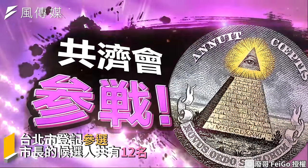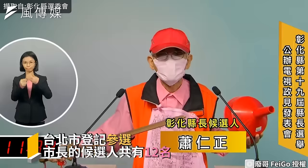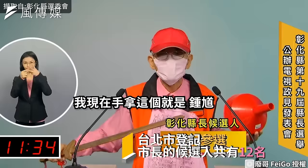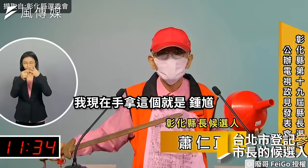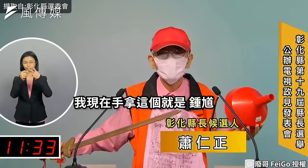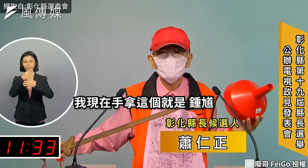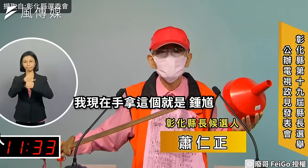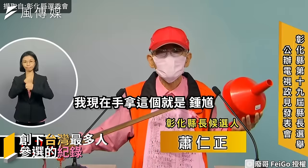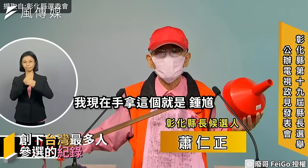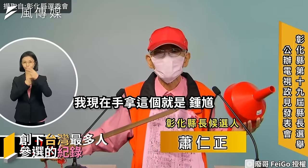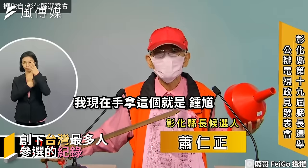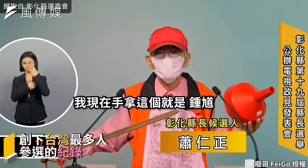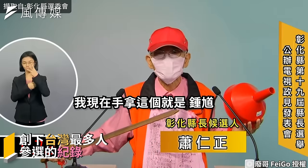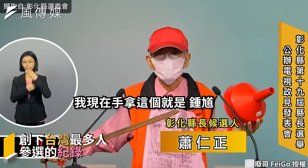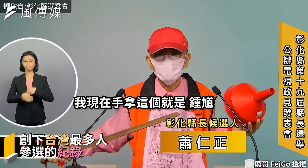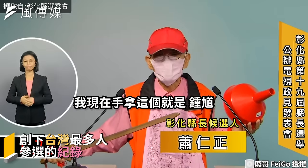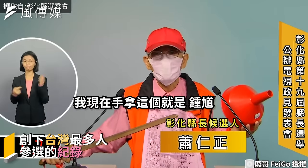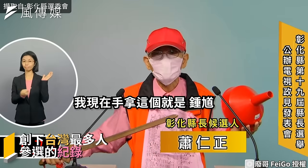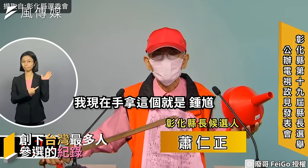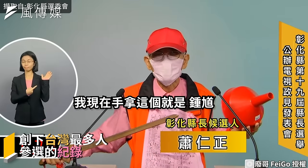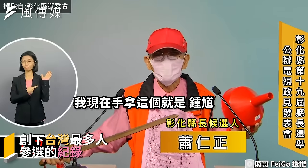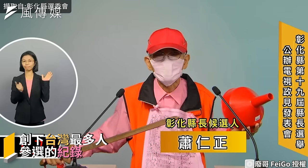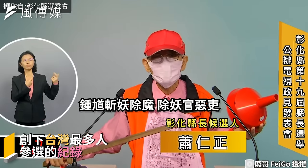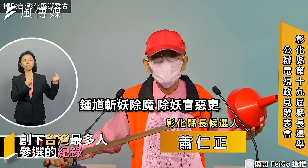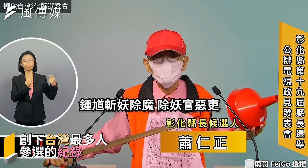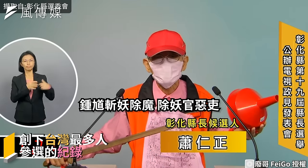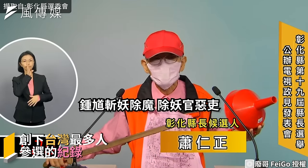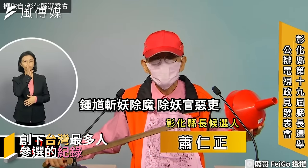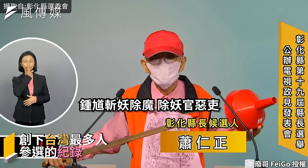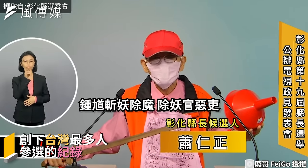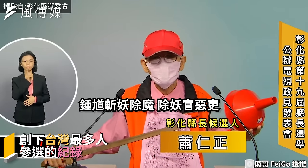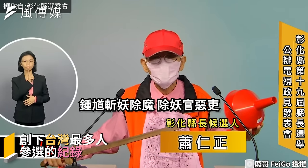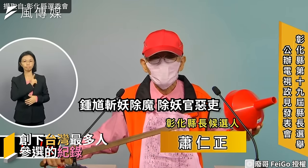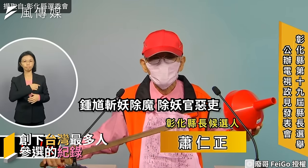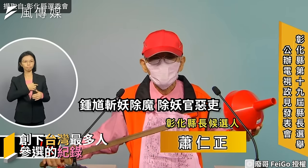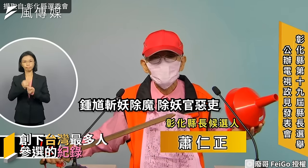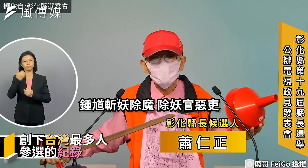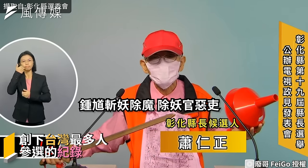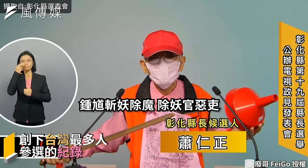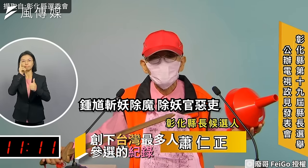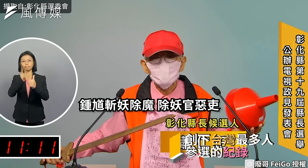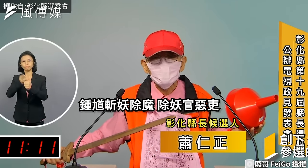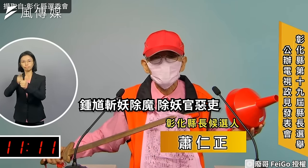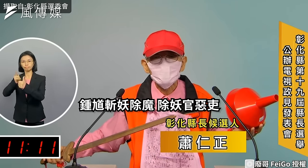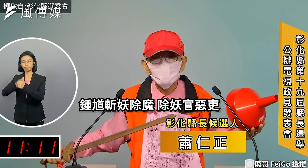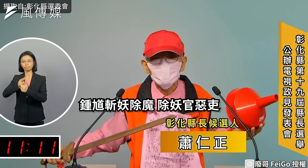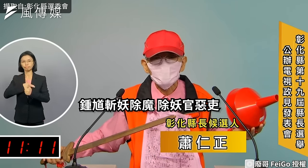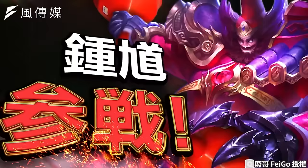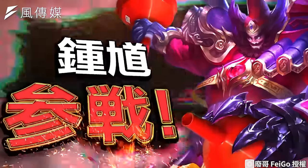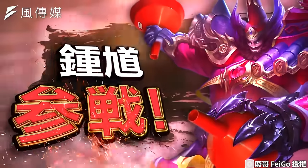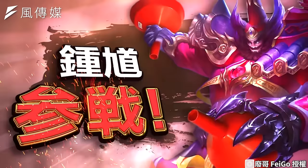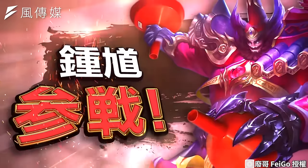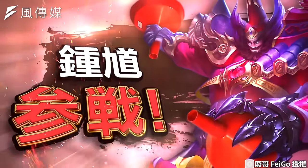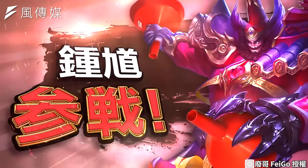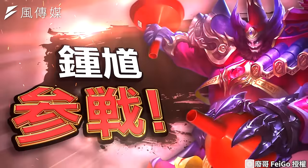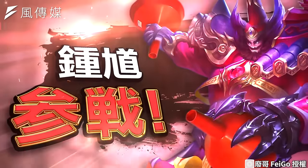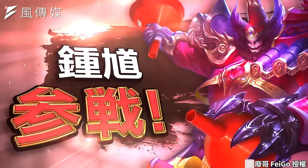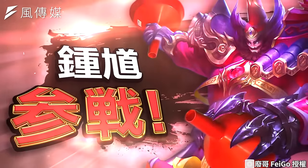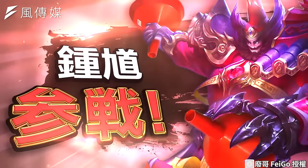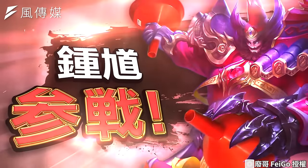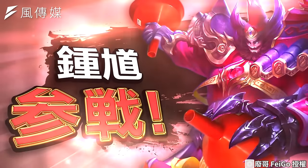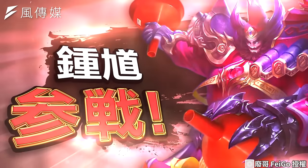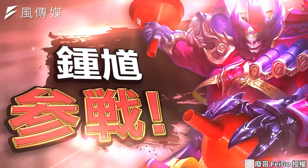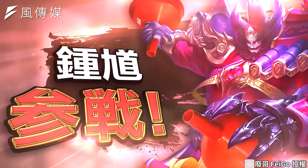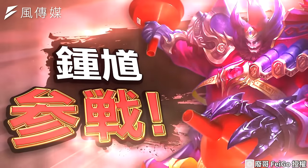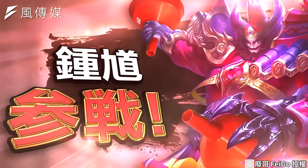倫我現在手牙這就是中火中火山要除魔除要關惡力我現在手